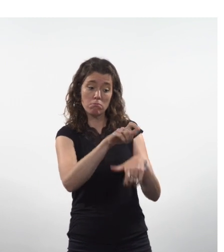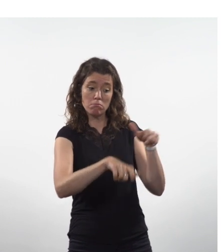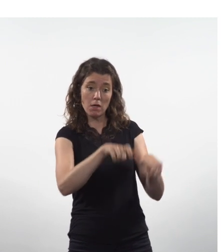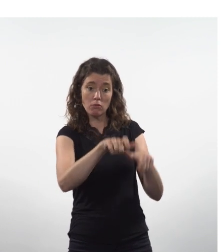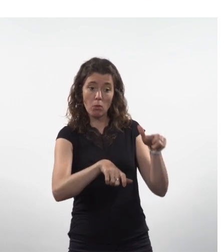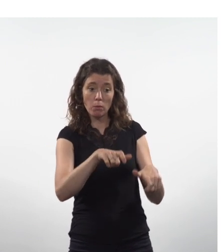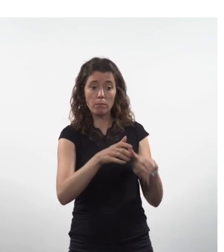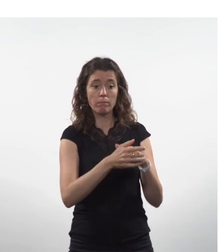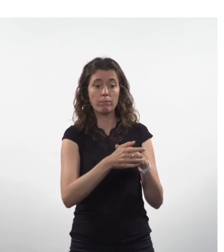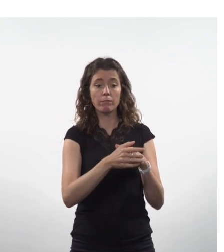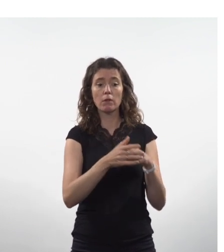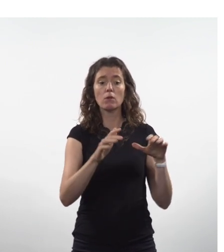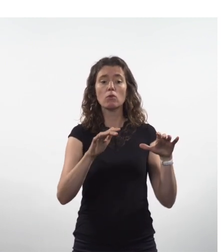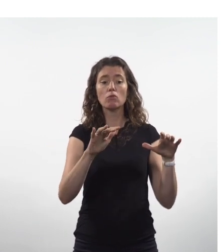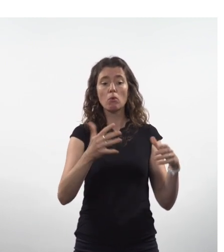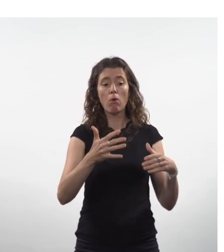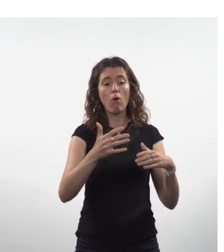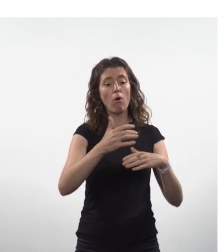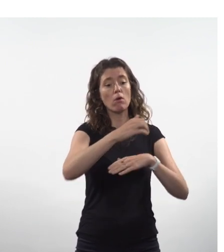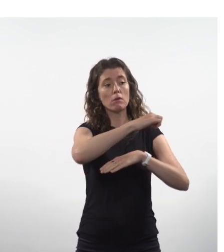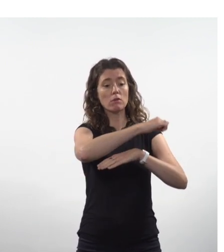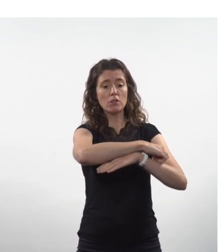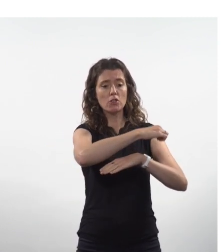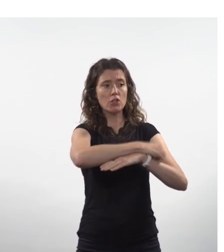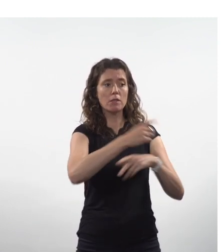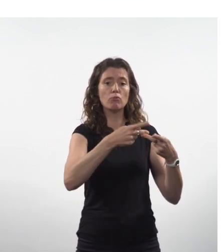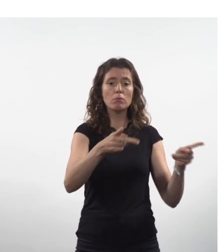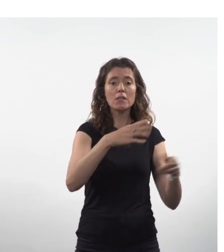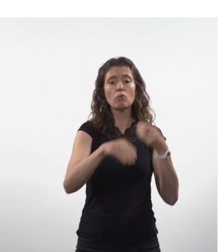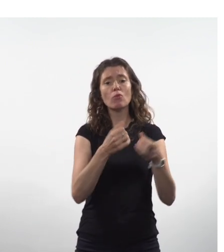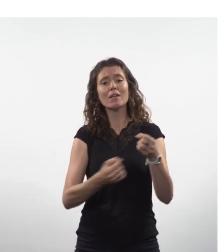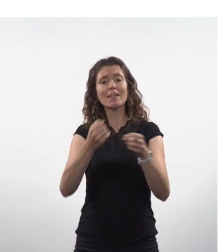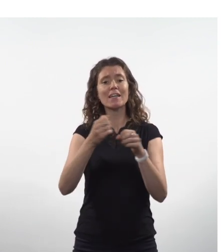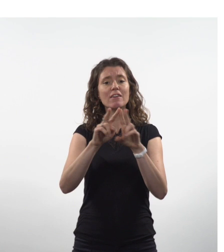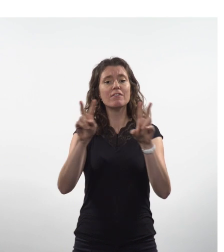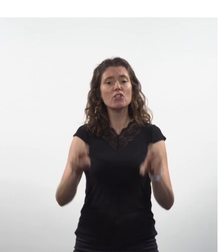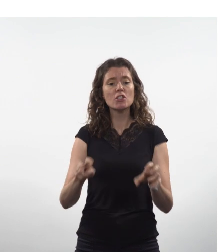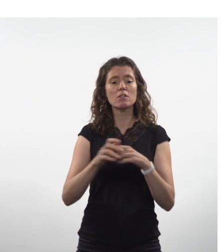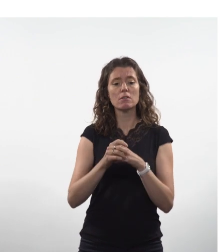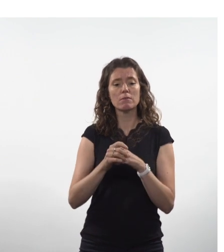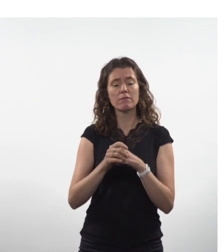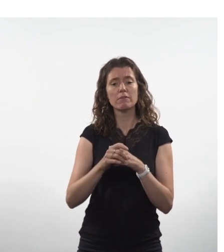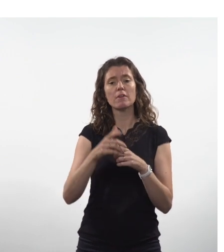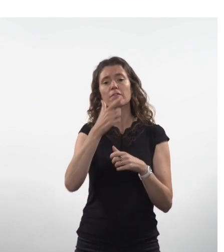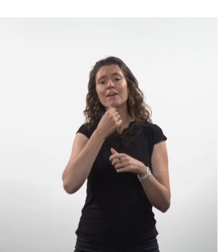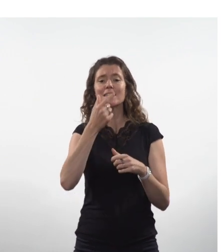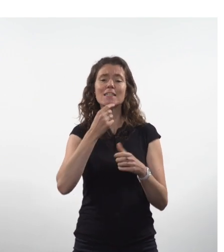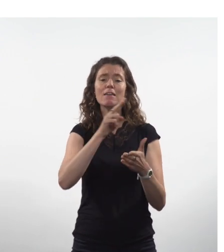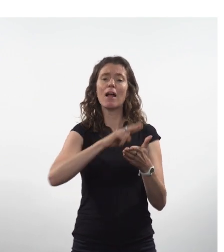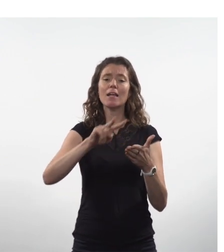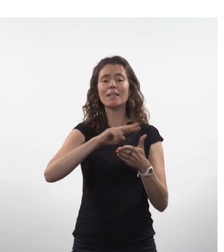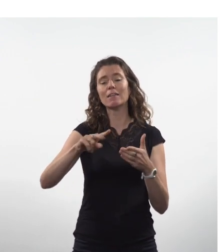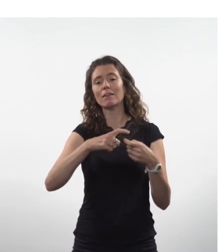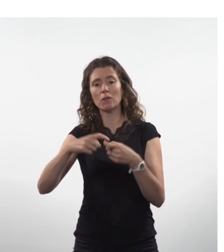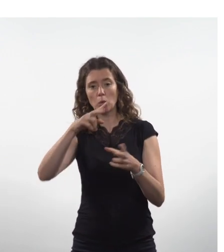un guichet public ou produire des documents comme les fiches PAC faciles à les comprendre ou des ressources pour